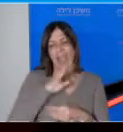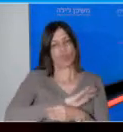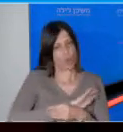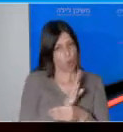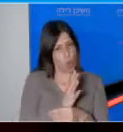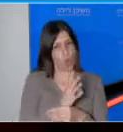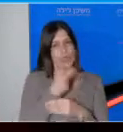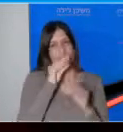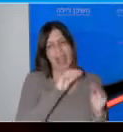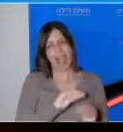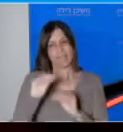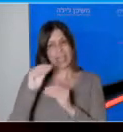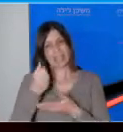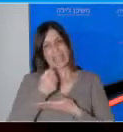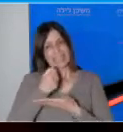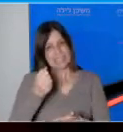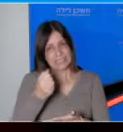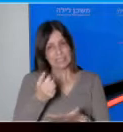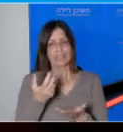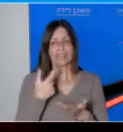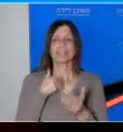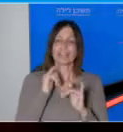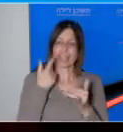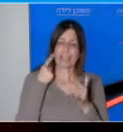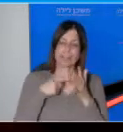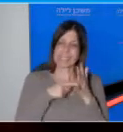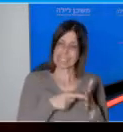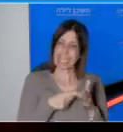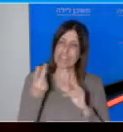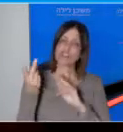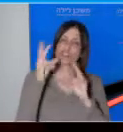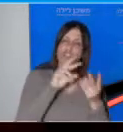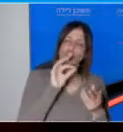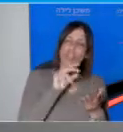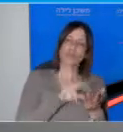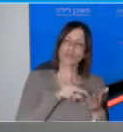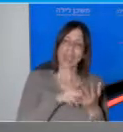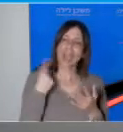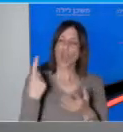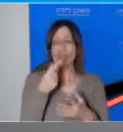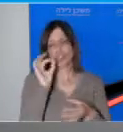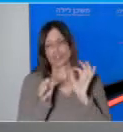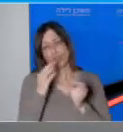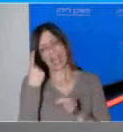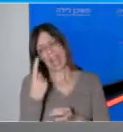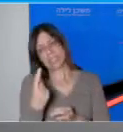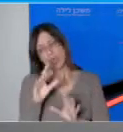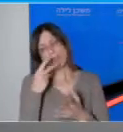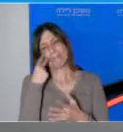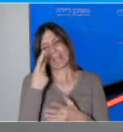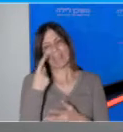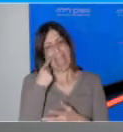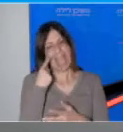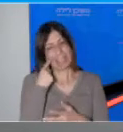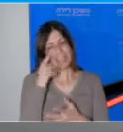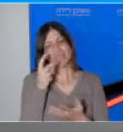והיה להעביר תקציב, אז אני כן מציגה פה את הצד השני של התמונה, כל אחד שישפוט לעצמו, האם מראית העין